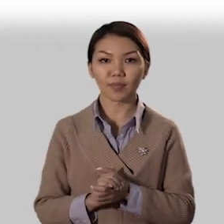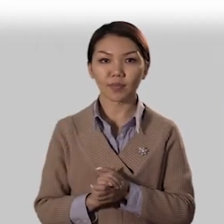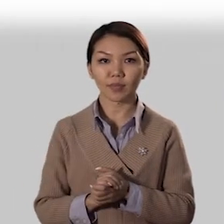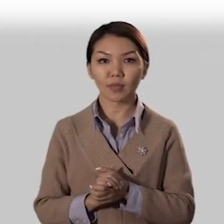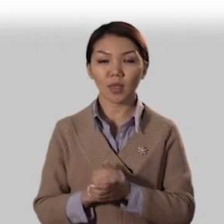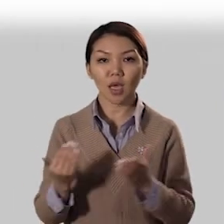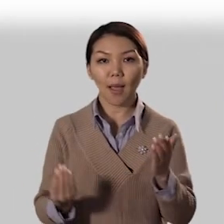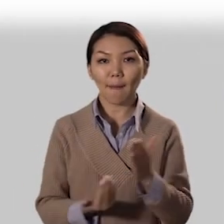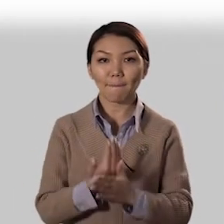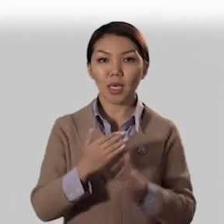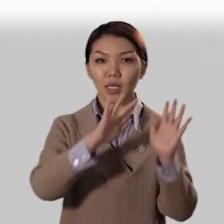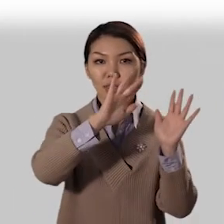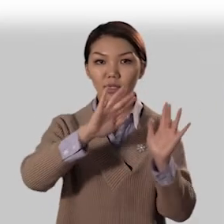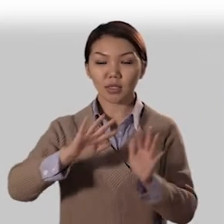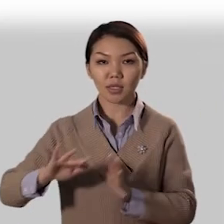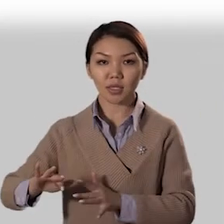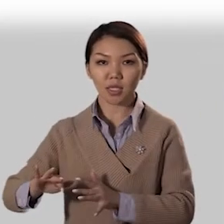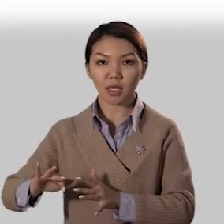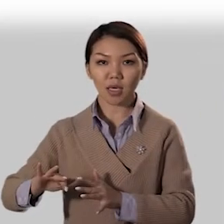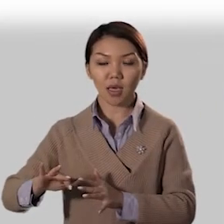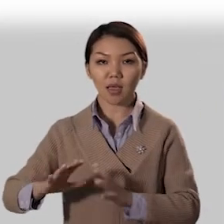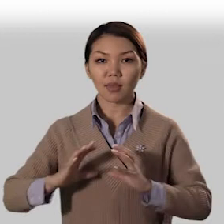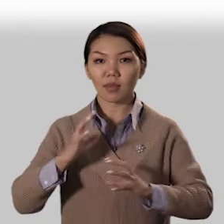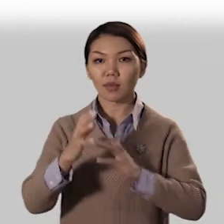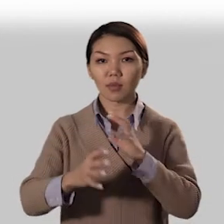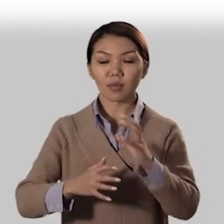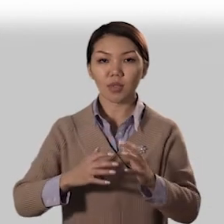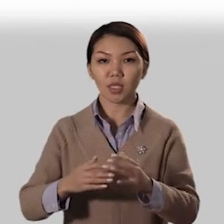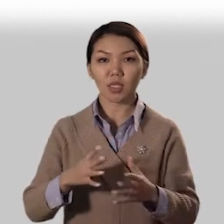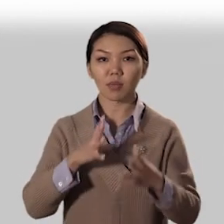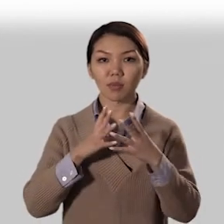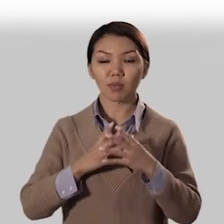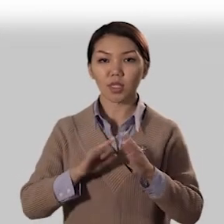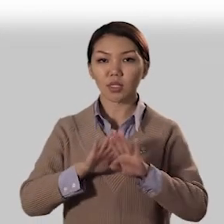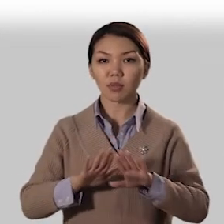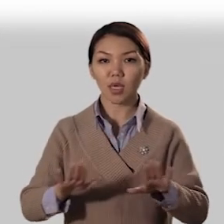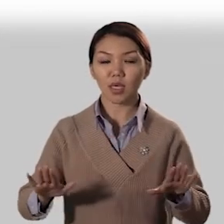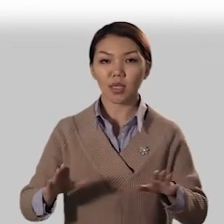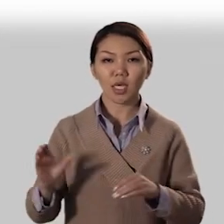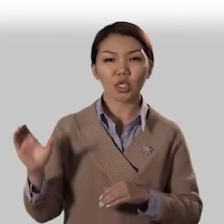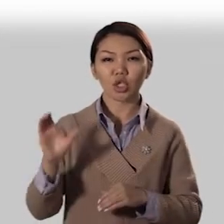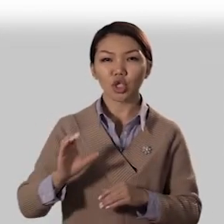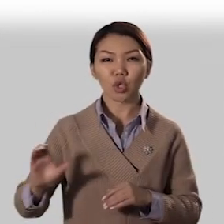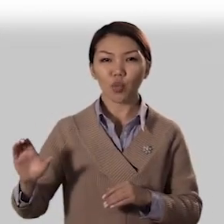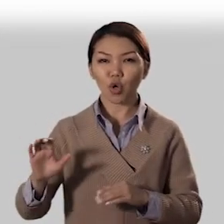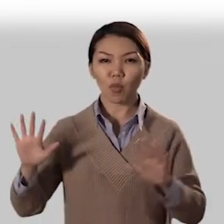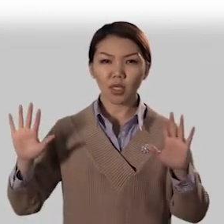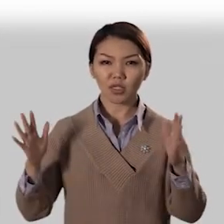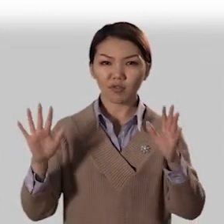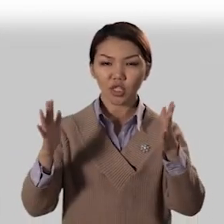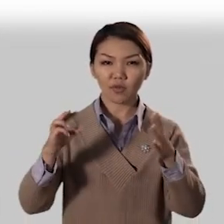опять снега идут над миром безымянное серебром отсвечивает